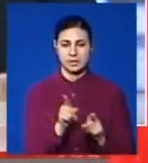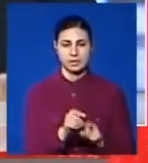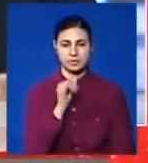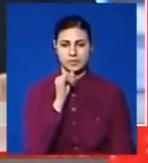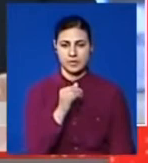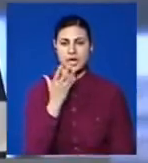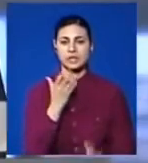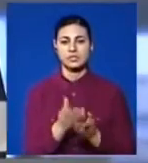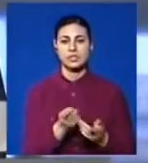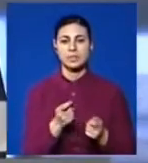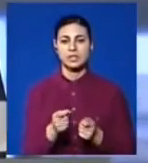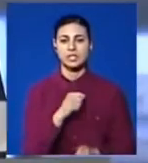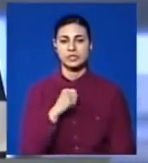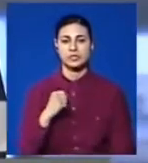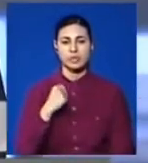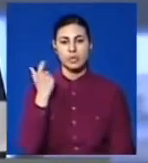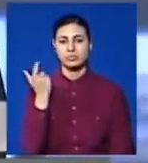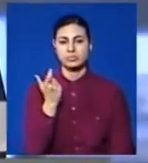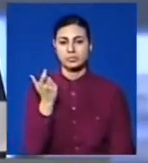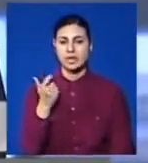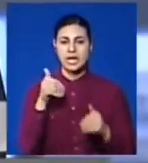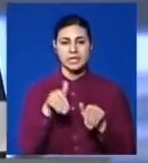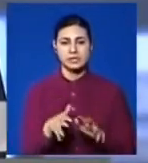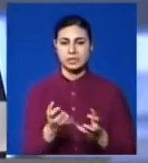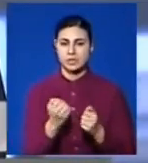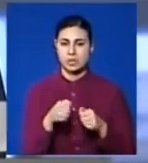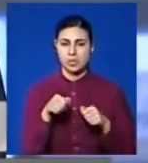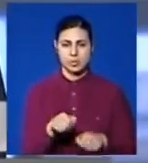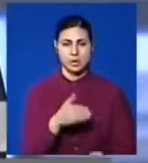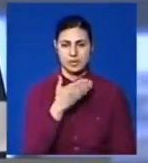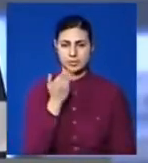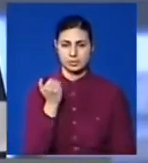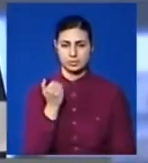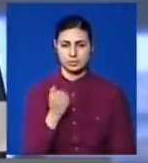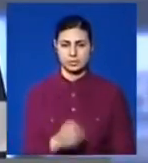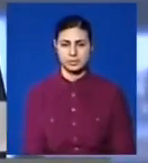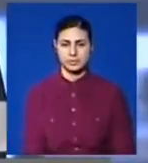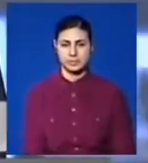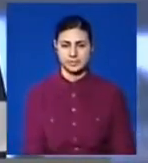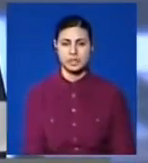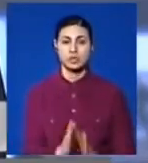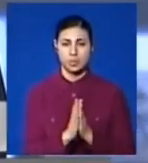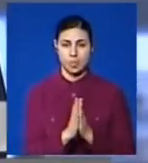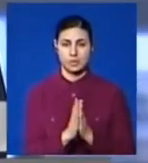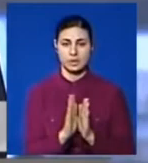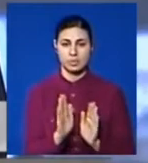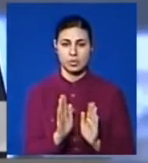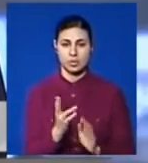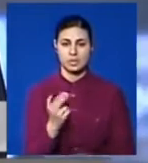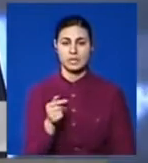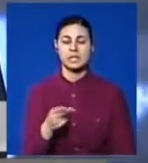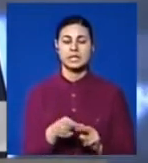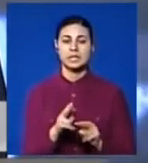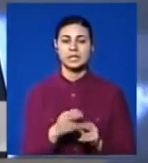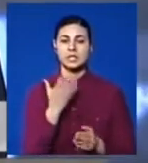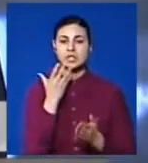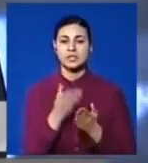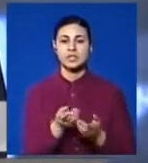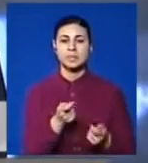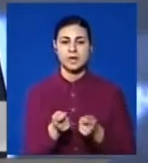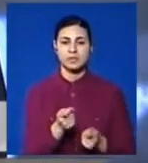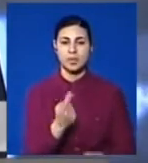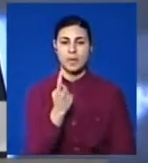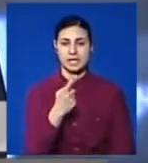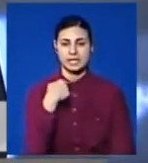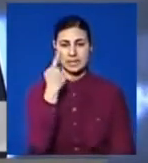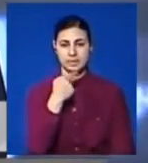ადგილობრივი თვითმართველობას თვითნებურად არავითარი გადაწყვეტილების მიღების უფლება არ აქვს. ადგილობრივი თვითმართველობა იმიტომ არის თვითმართველობა, ერთი